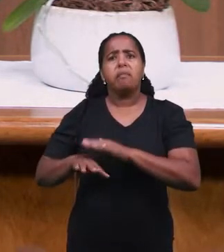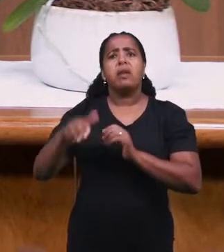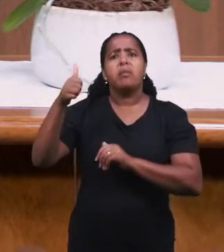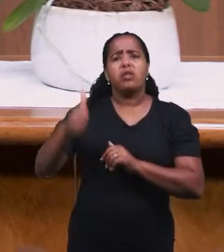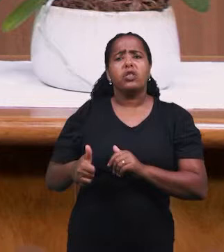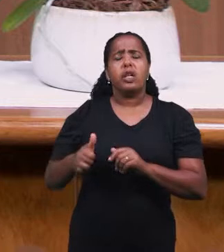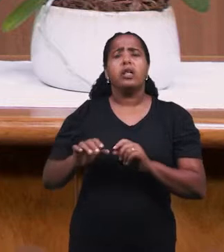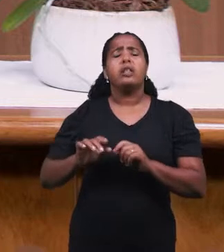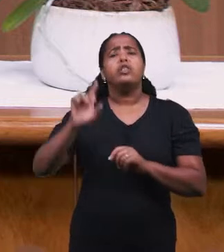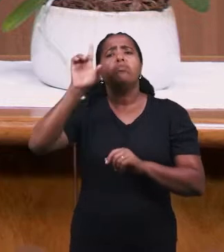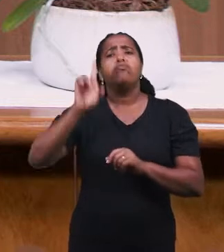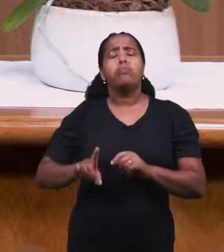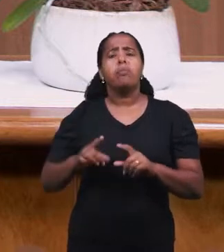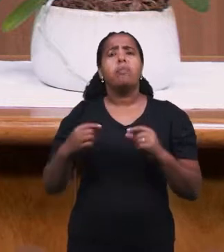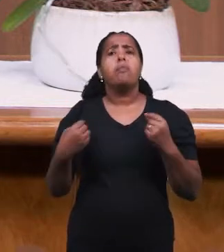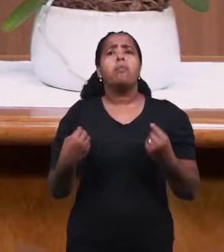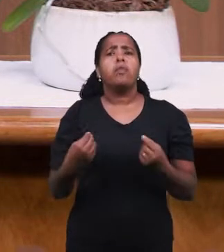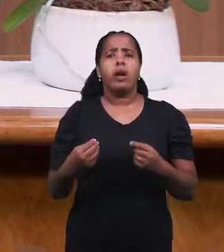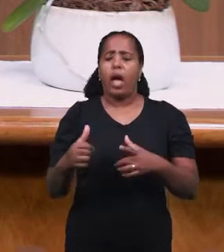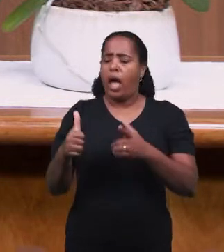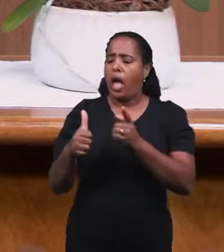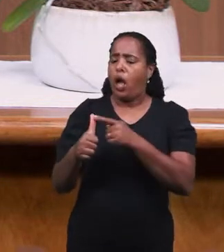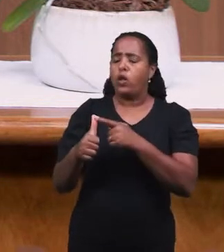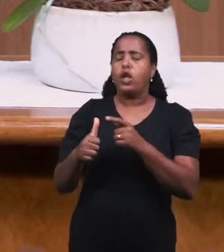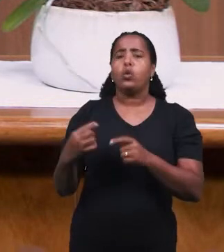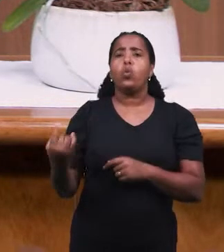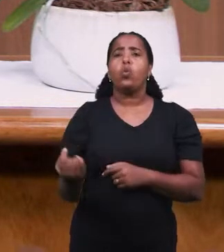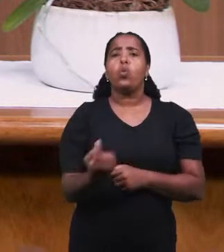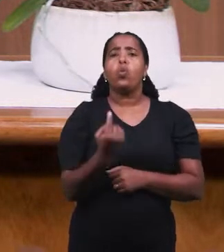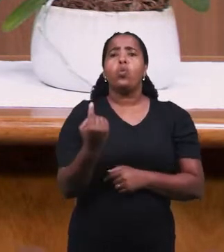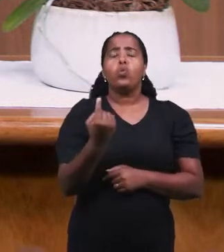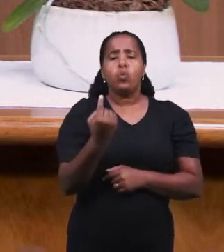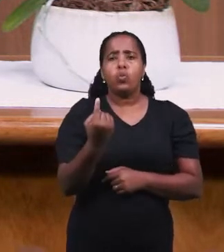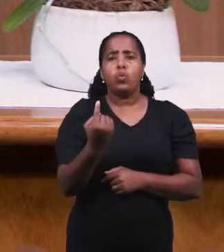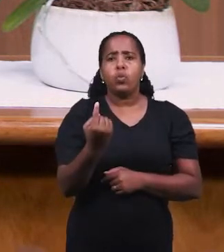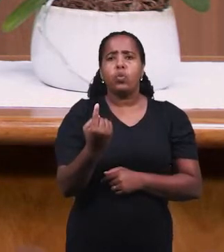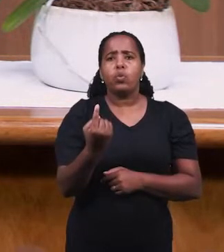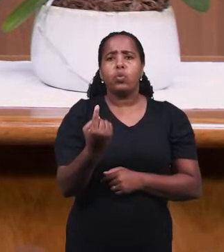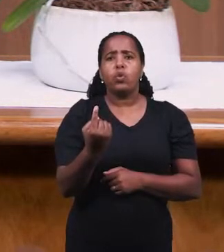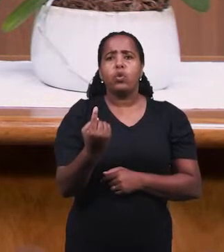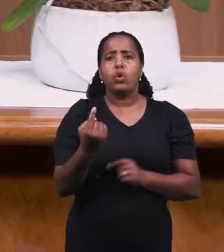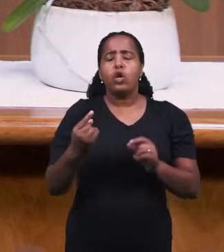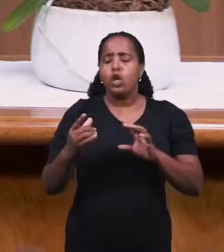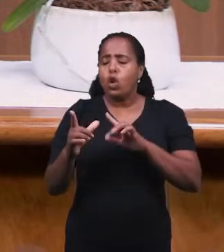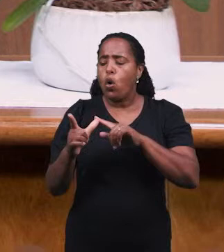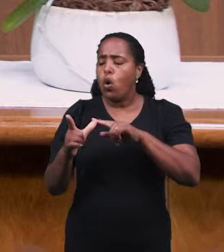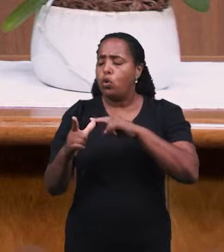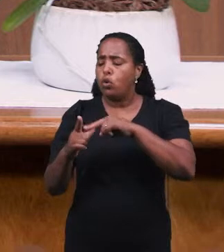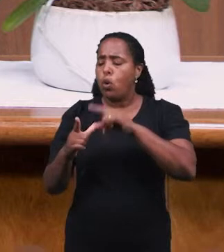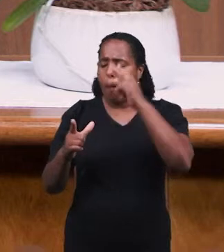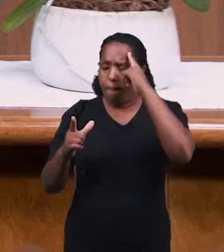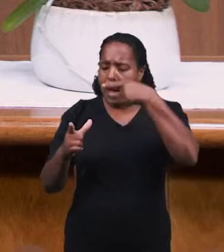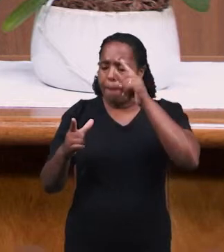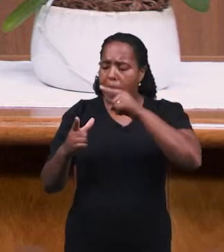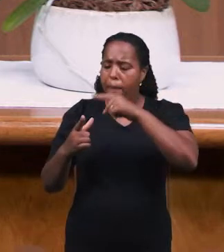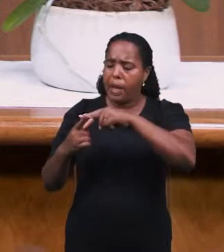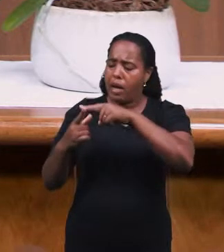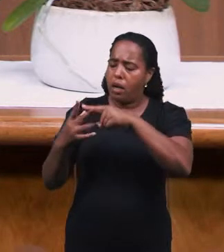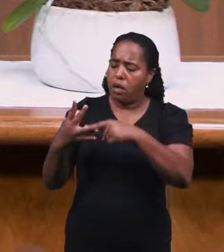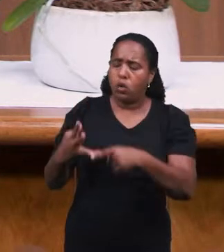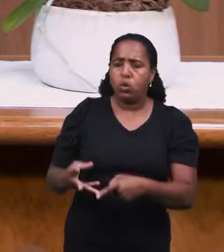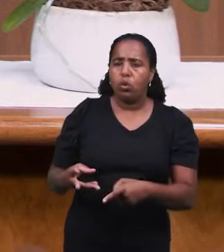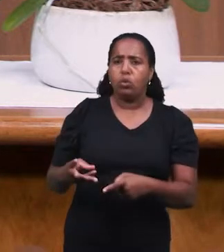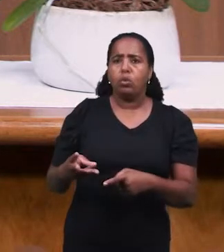Et pourquoi le pouce de la main droite? C'est le seul doigt qui